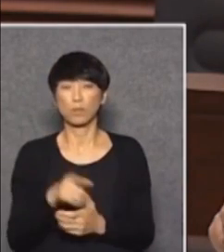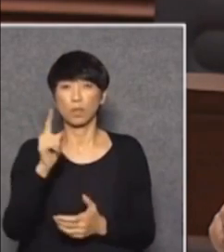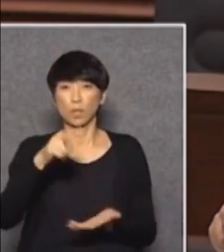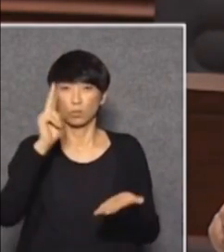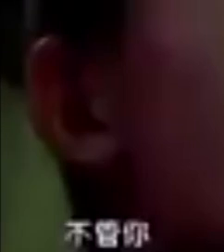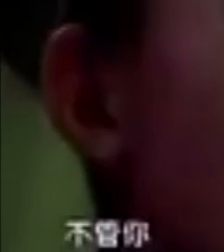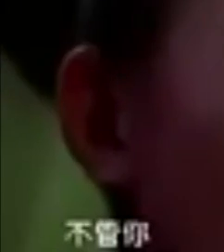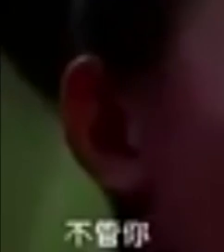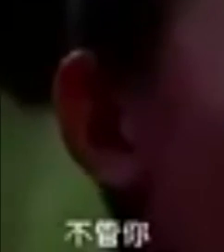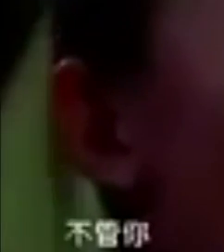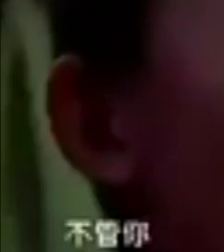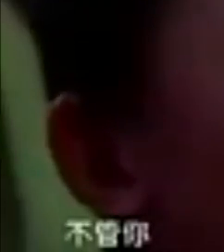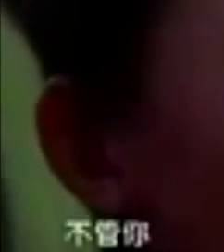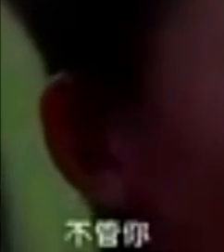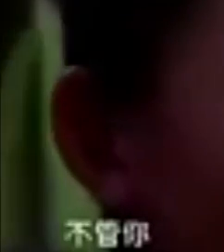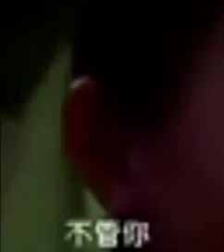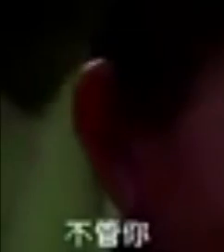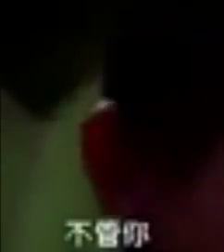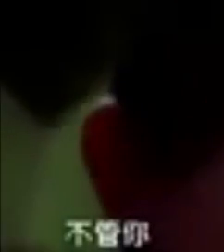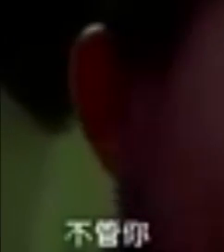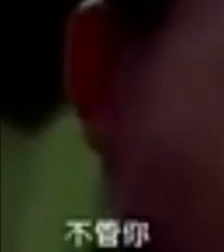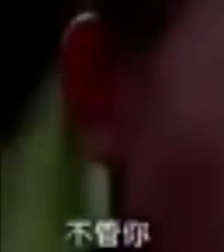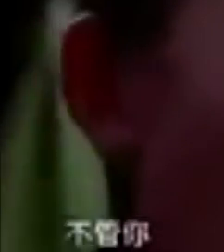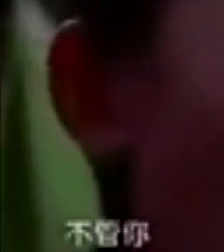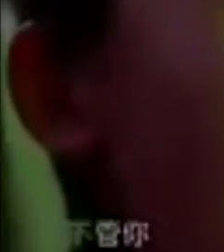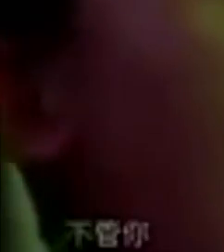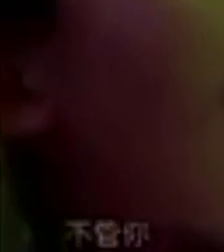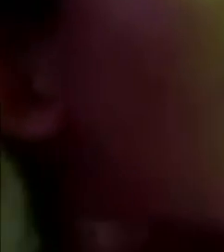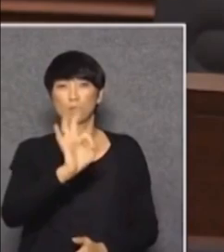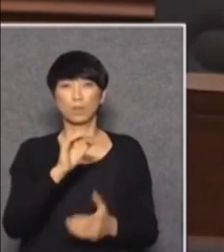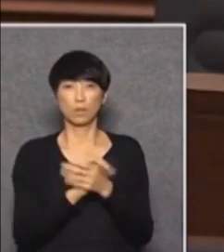念警方终究未变。